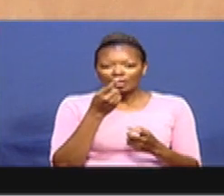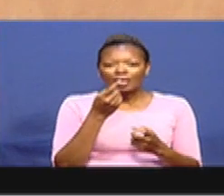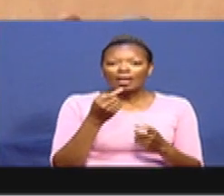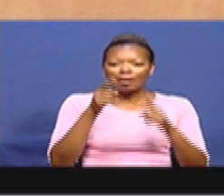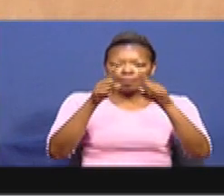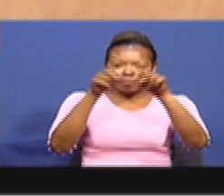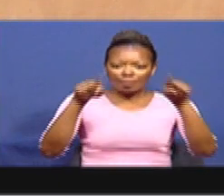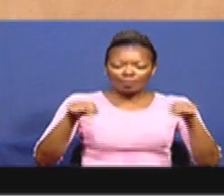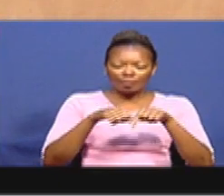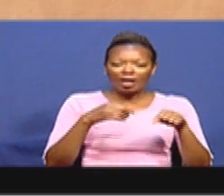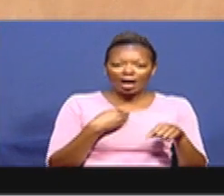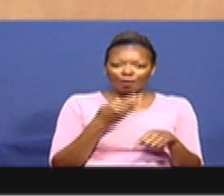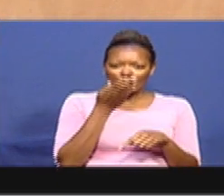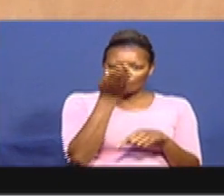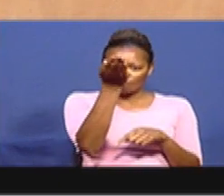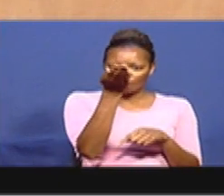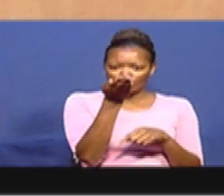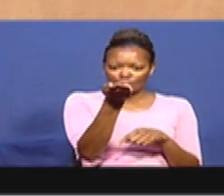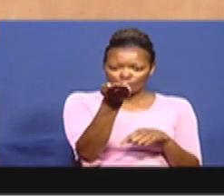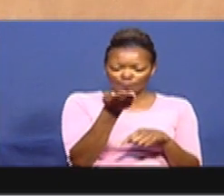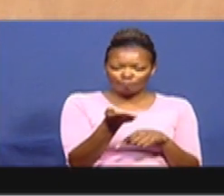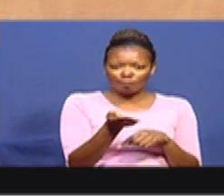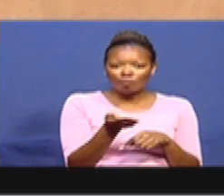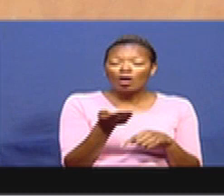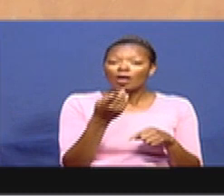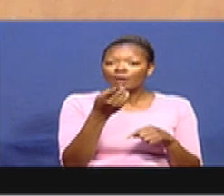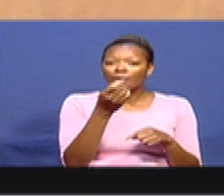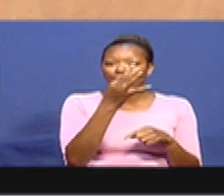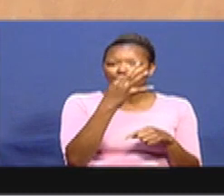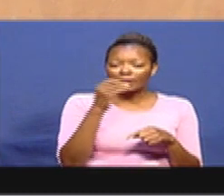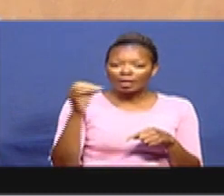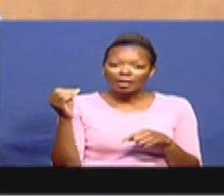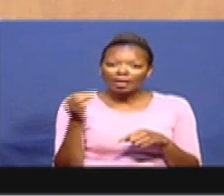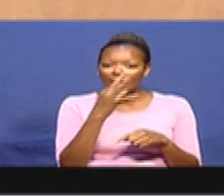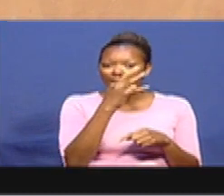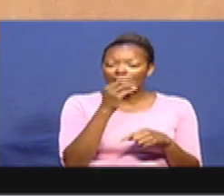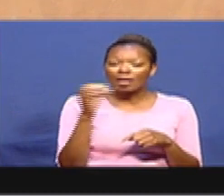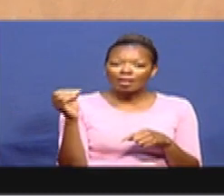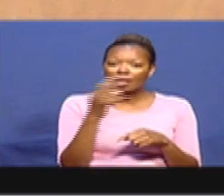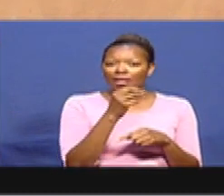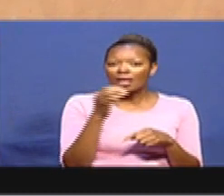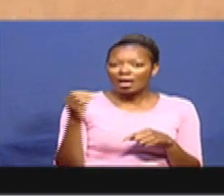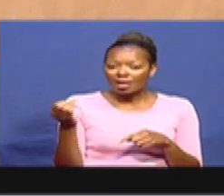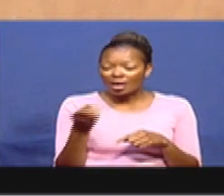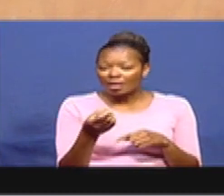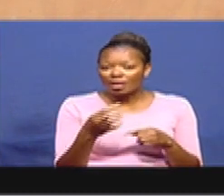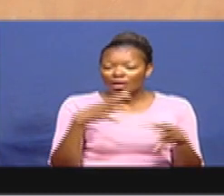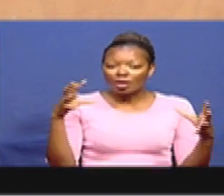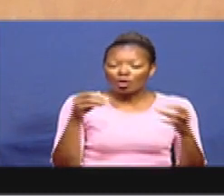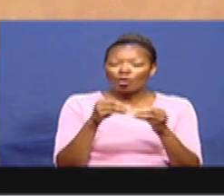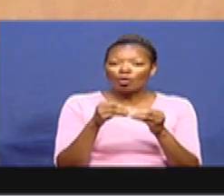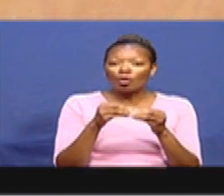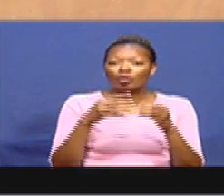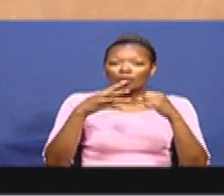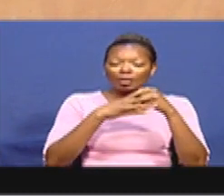layers ya kwanza kama hii yetu, kuna 150, 300, 300, 300, which is 600, and 900. Tunaikanga kama layer ya